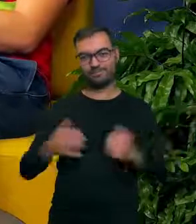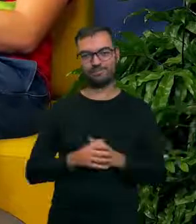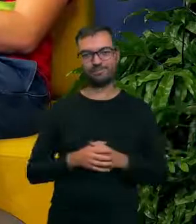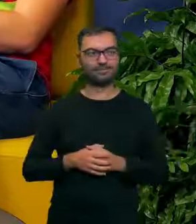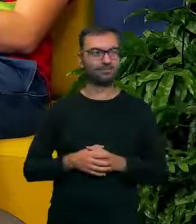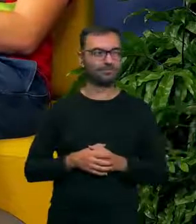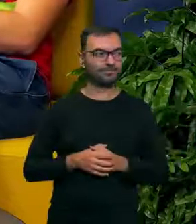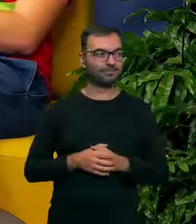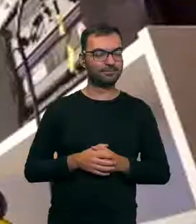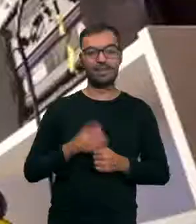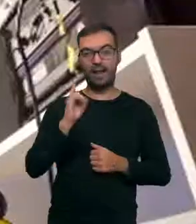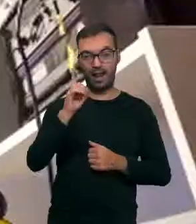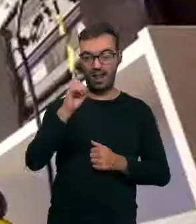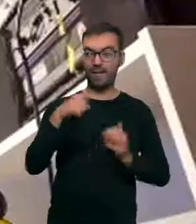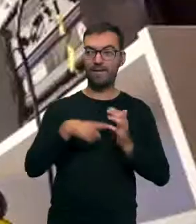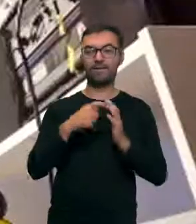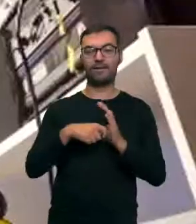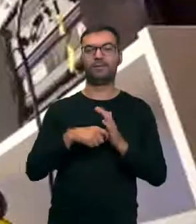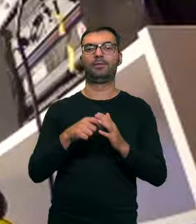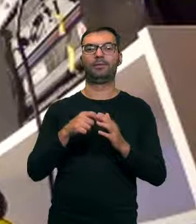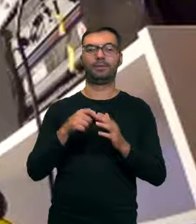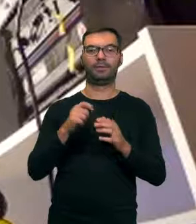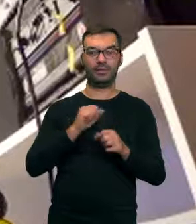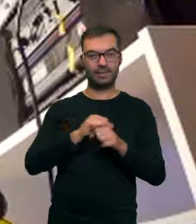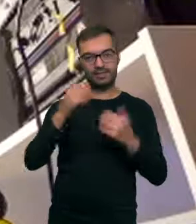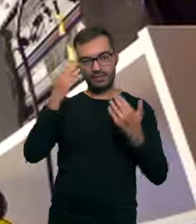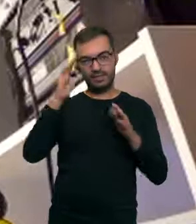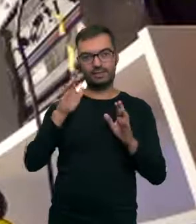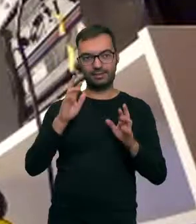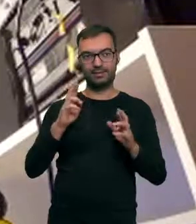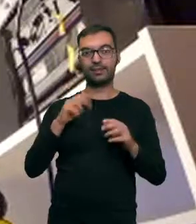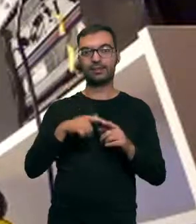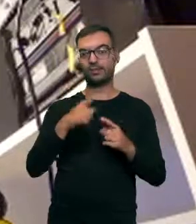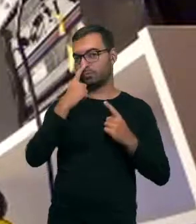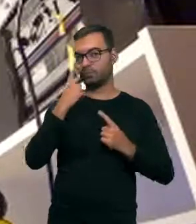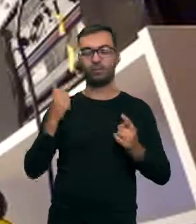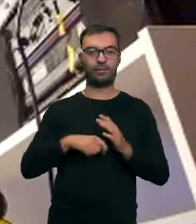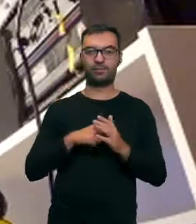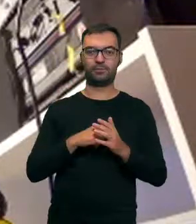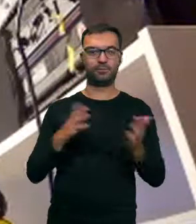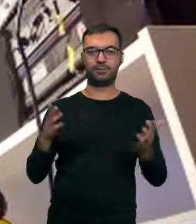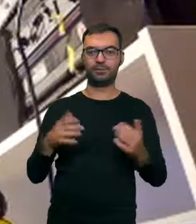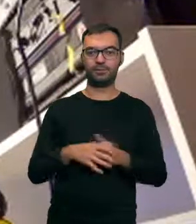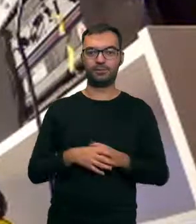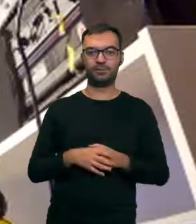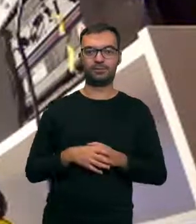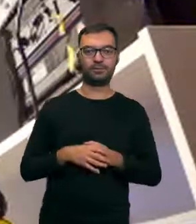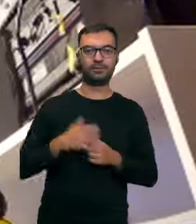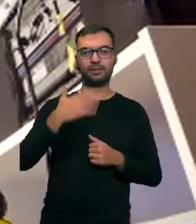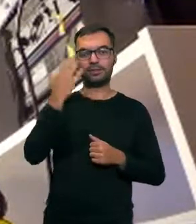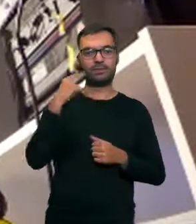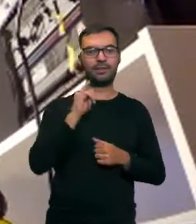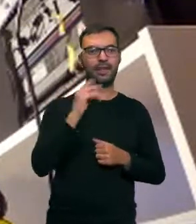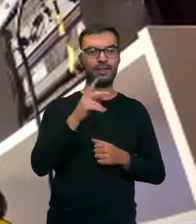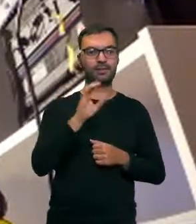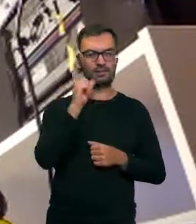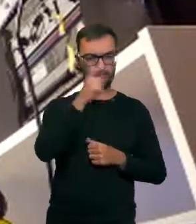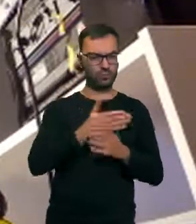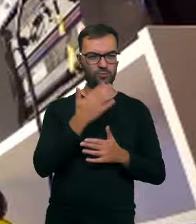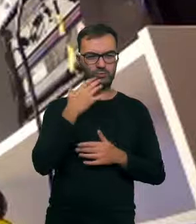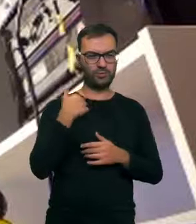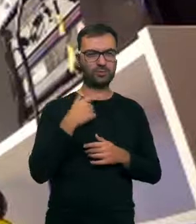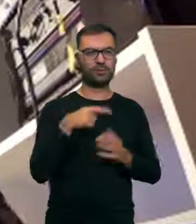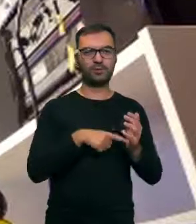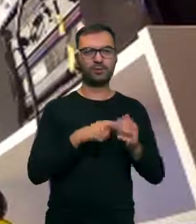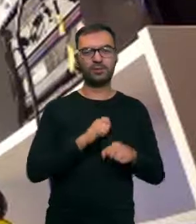tak. Ale w tym widzę nadzieję. No, to jest świetny film. Wie pani, nie wiem, Janek, czy ja tobie mówiłem,